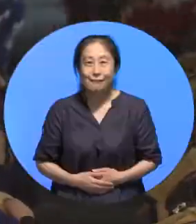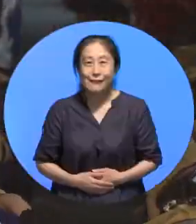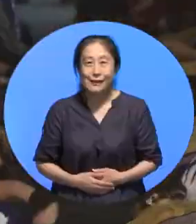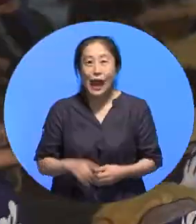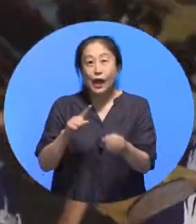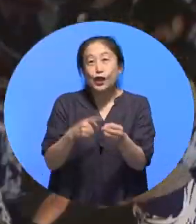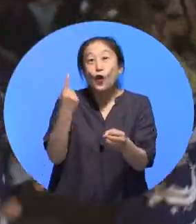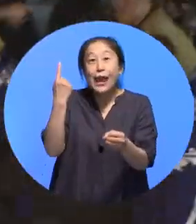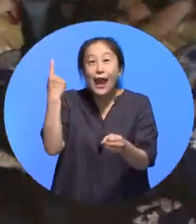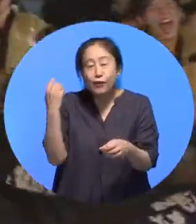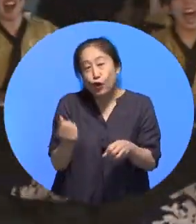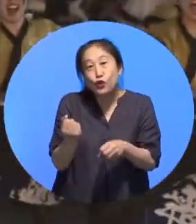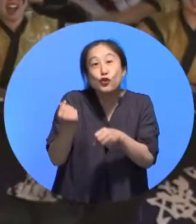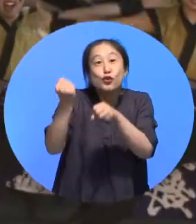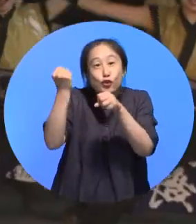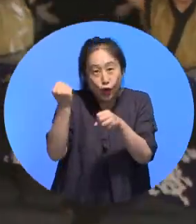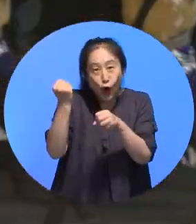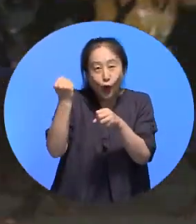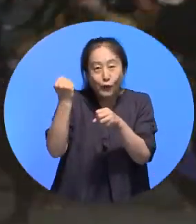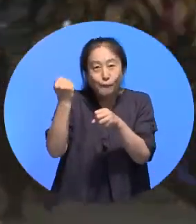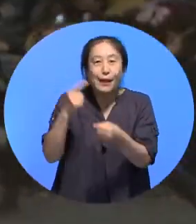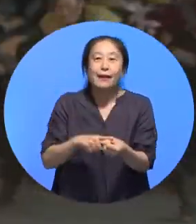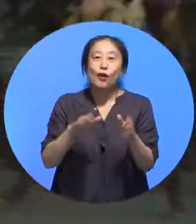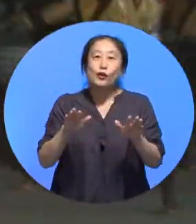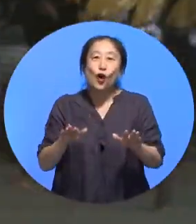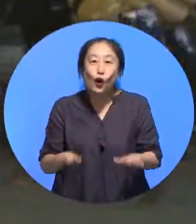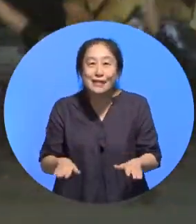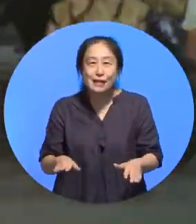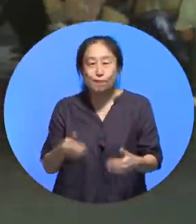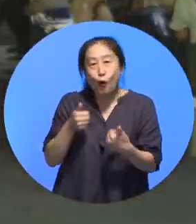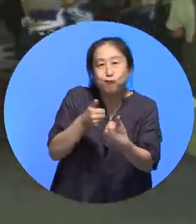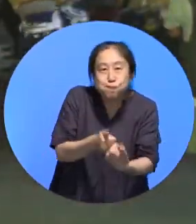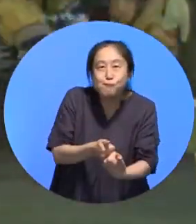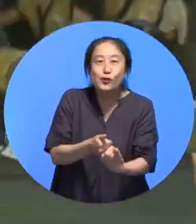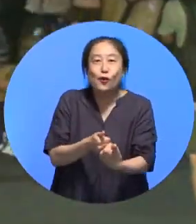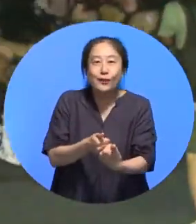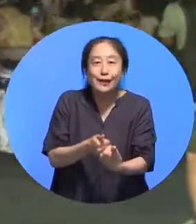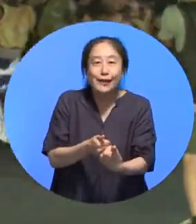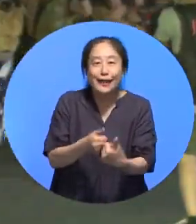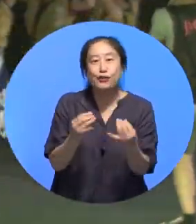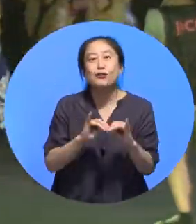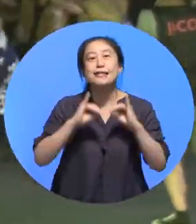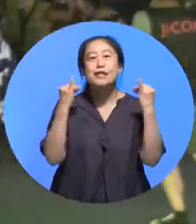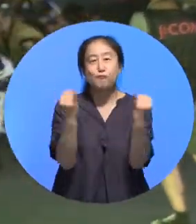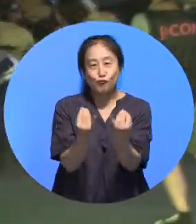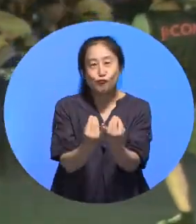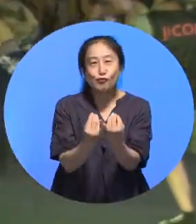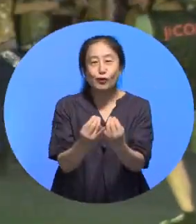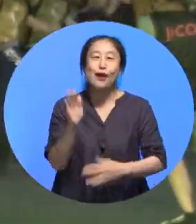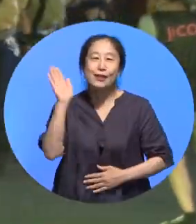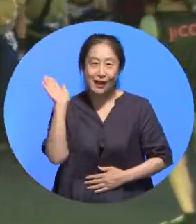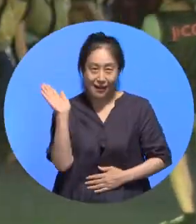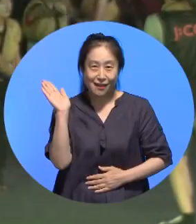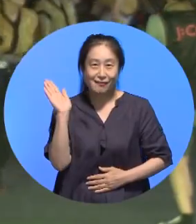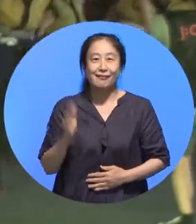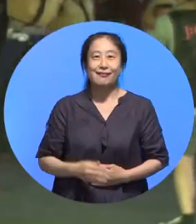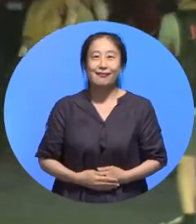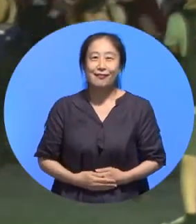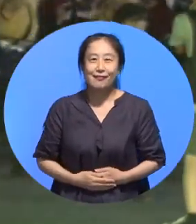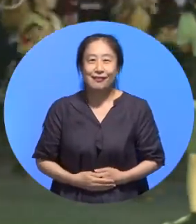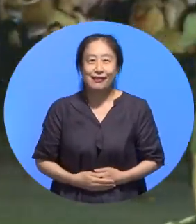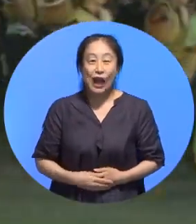だディフェンディングチャンピオンとして今年も田踊りに挑む関西大学学生